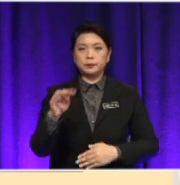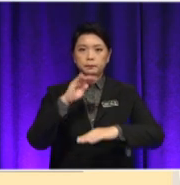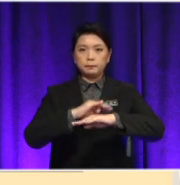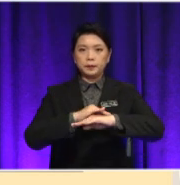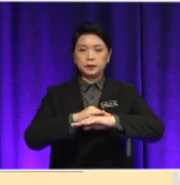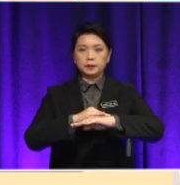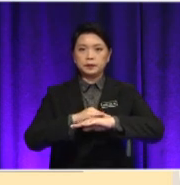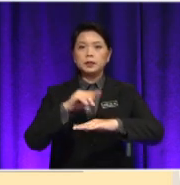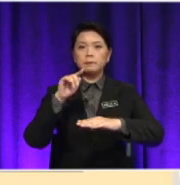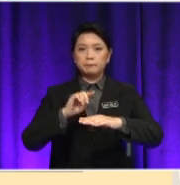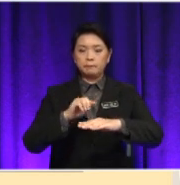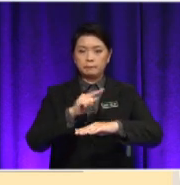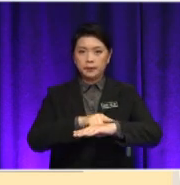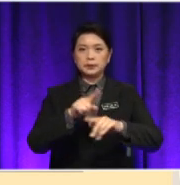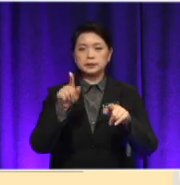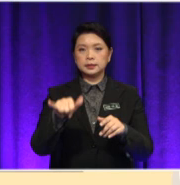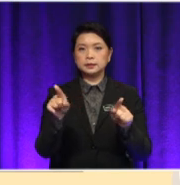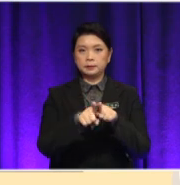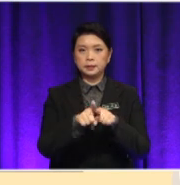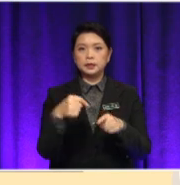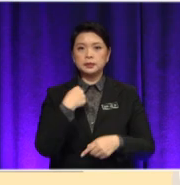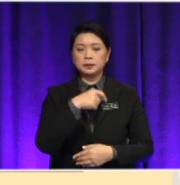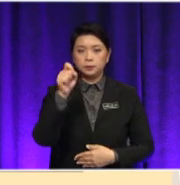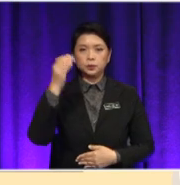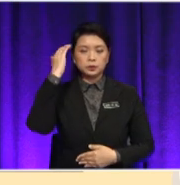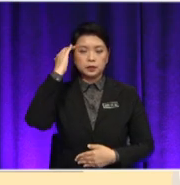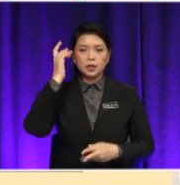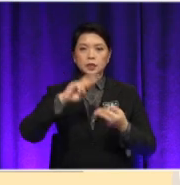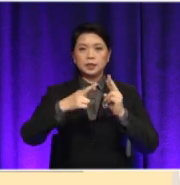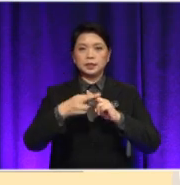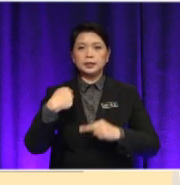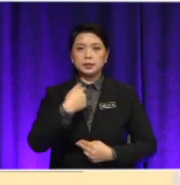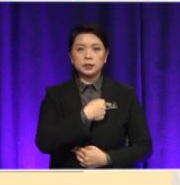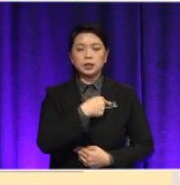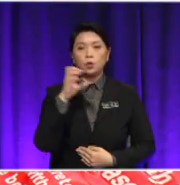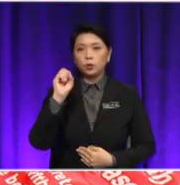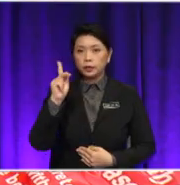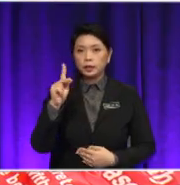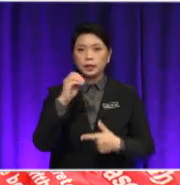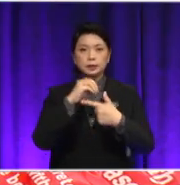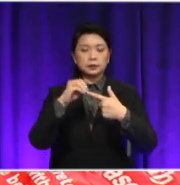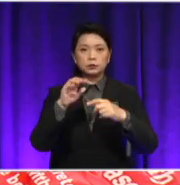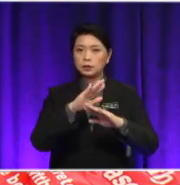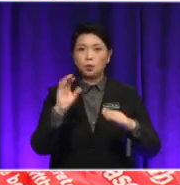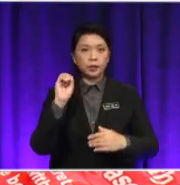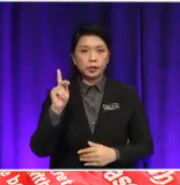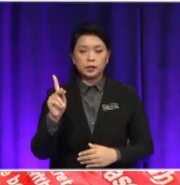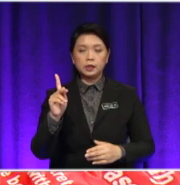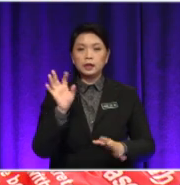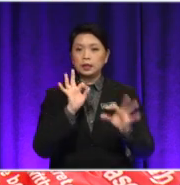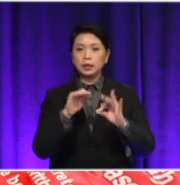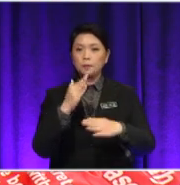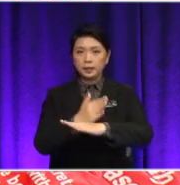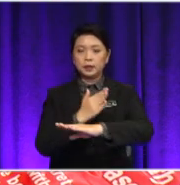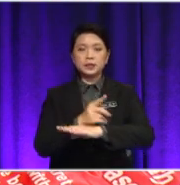itu, kita perlu ambil tahu tentang rakan kita okey atau tidak Kalau keadaan semakin serius, kita